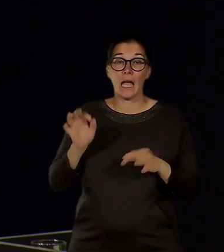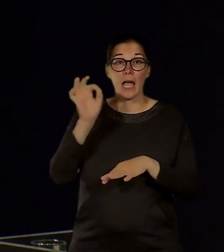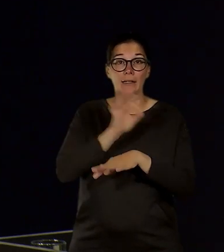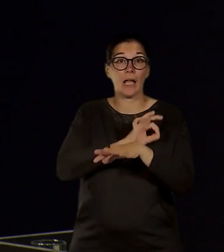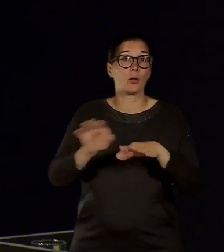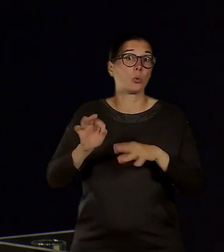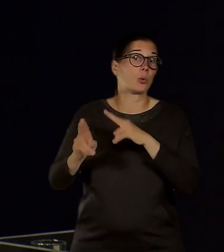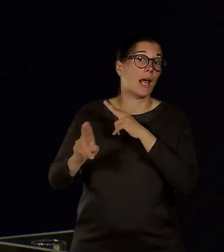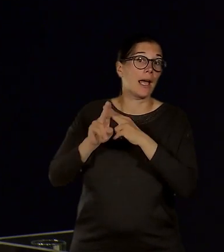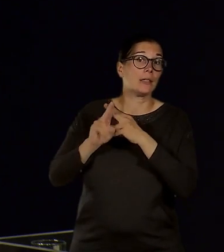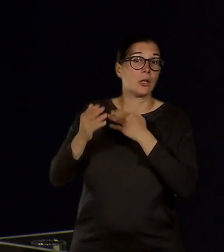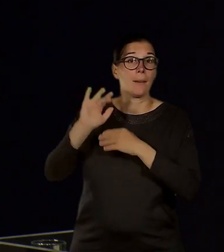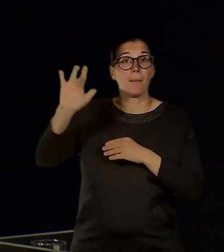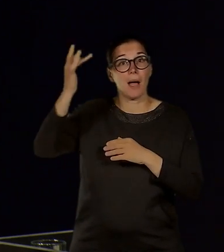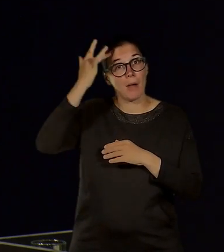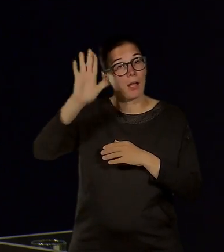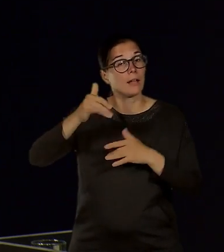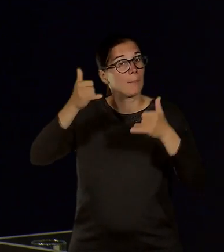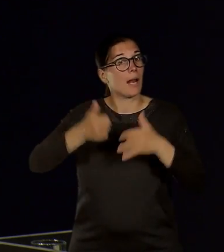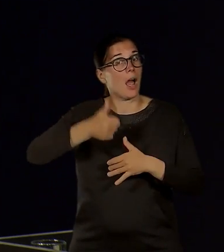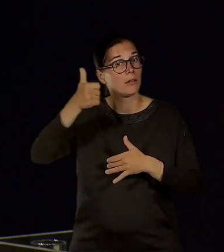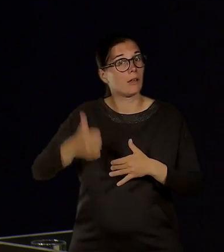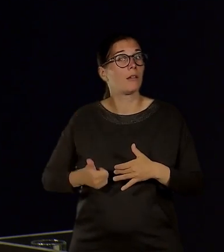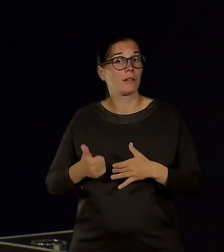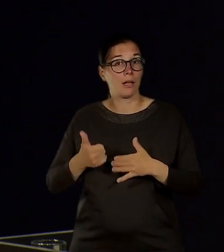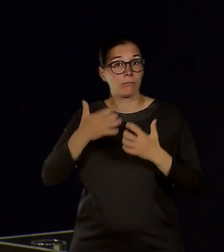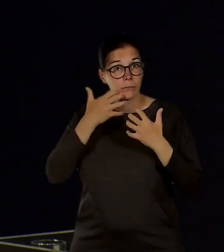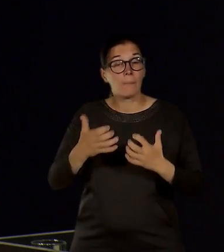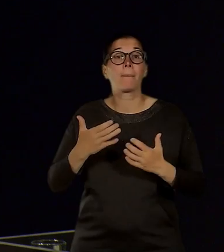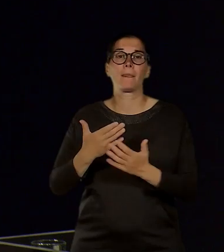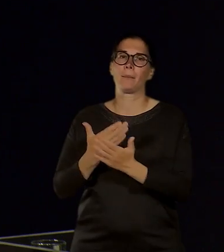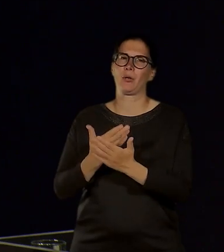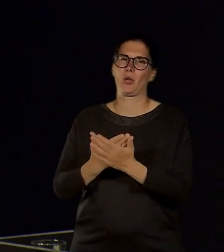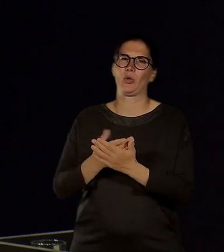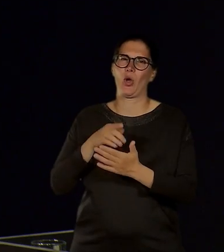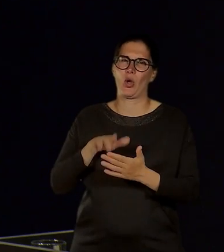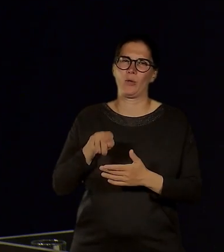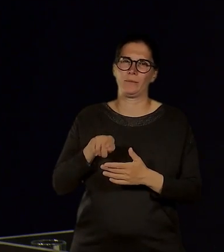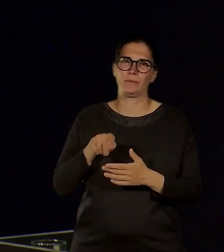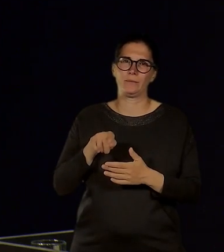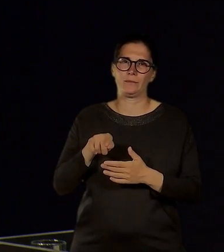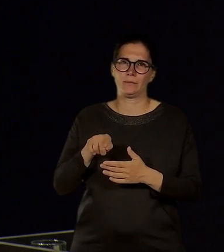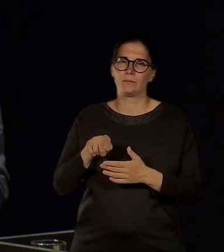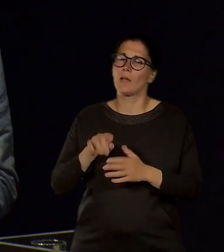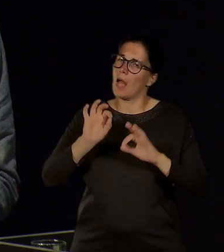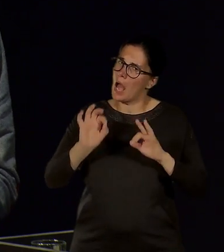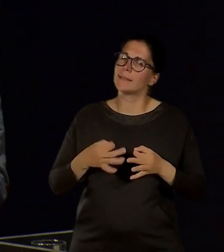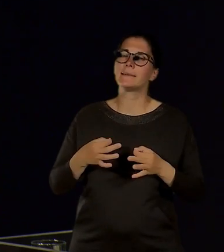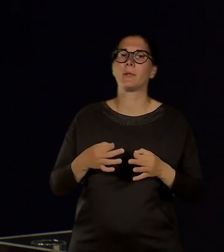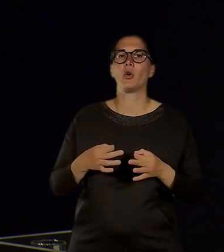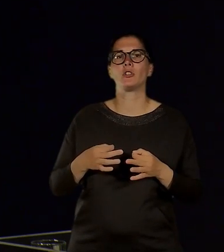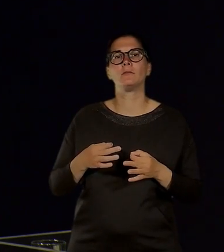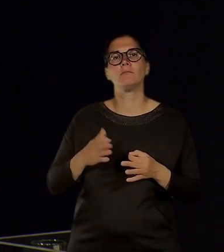patří do Prahy 1. A tím pádem si myslíme, že nebo prostě na hranici, že to opravdu je důstojné